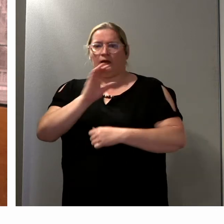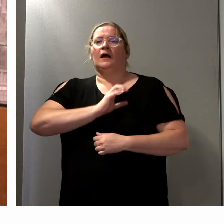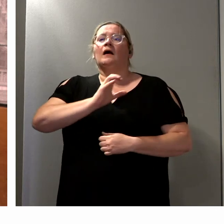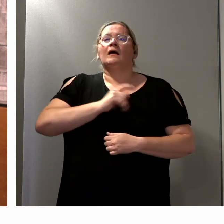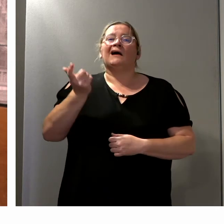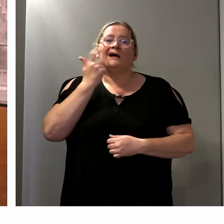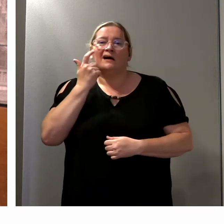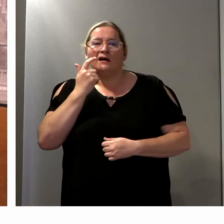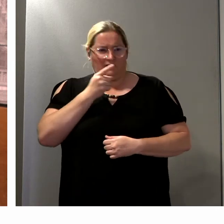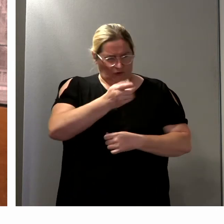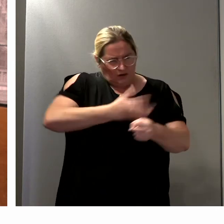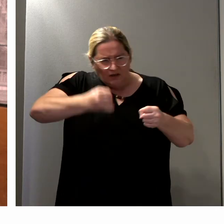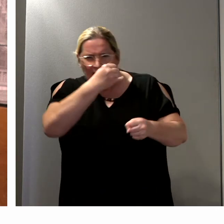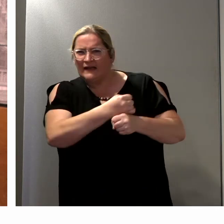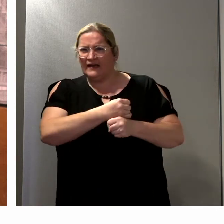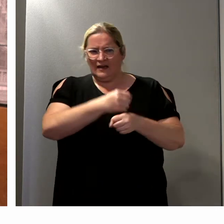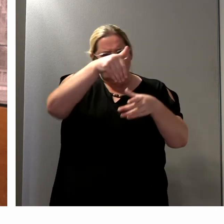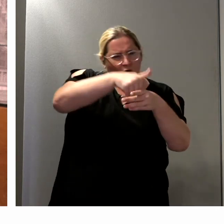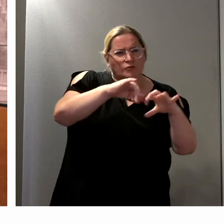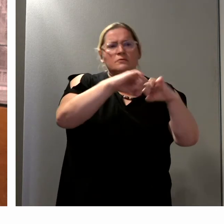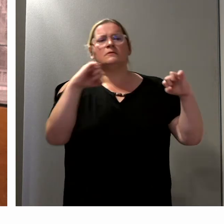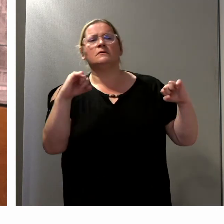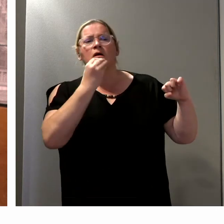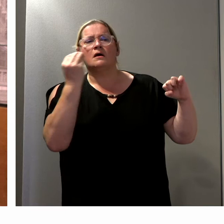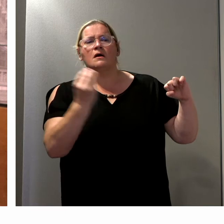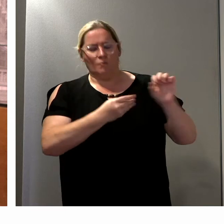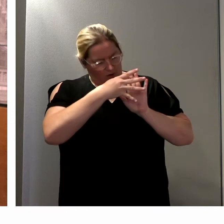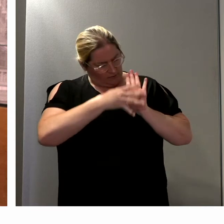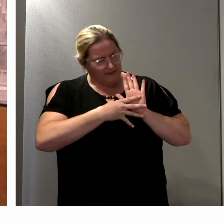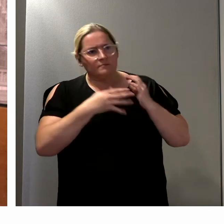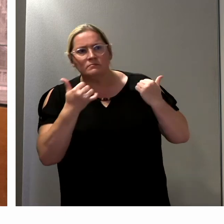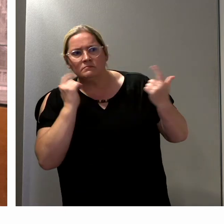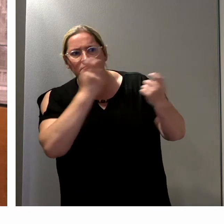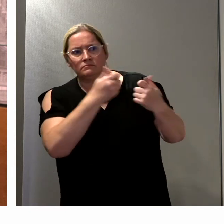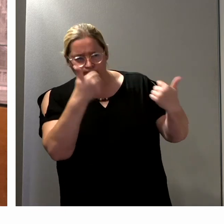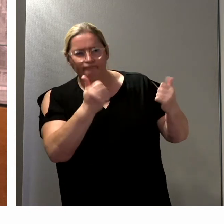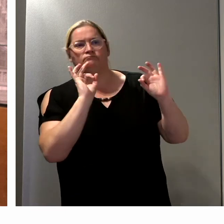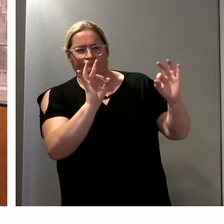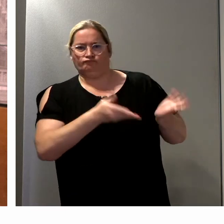possible leur création de contenu et de vérifier qu'ils soient bien en adéquation avec les principes de la charte,